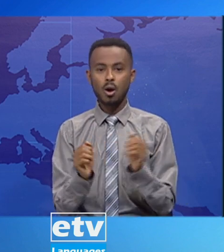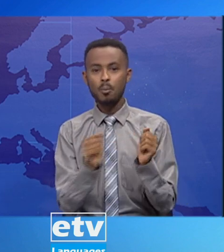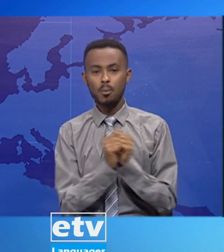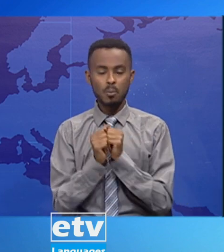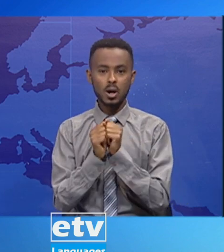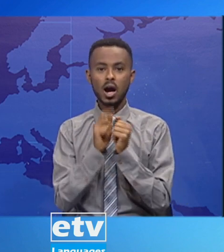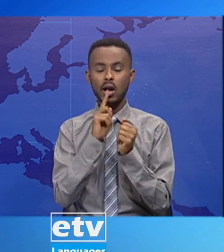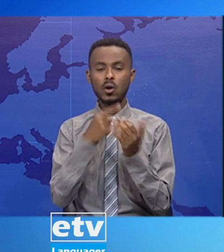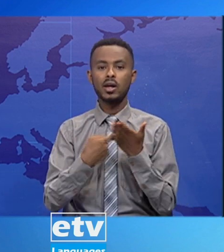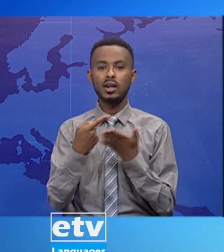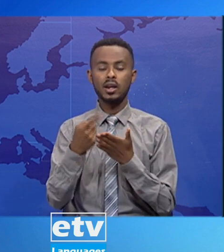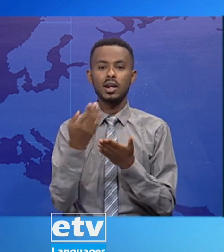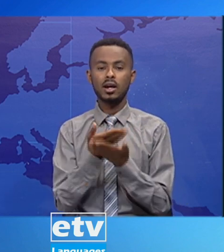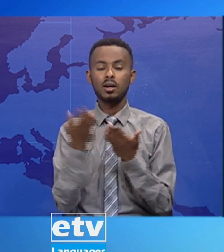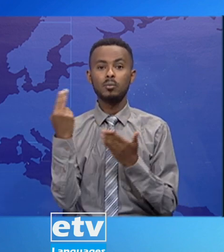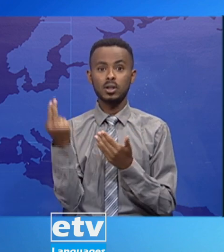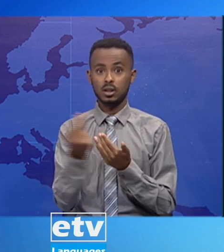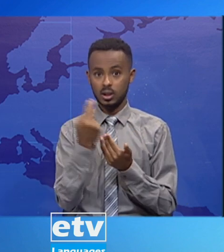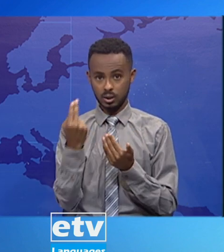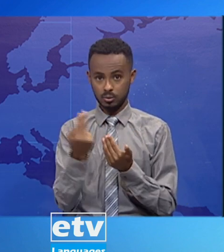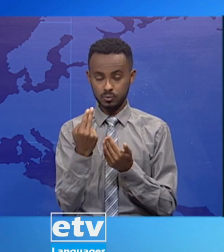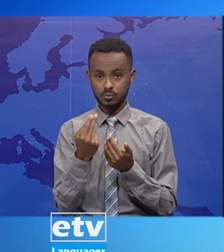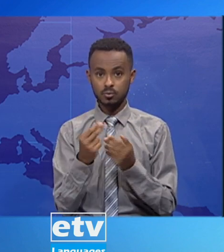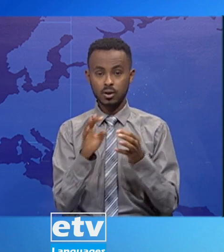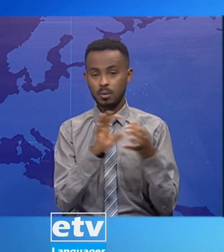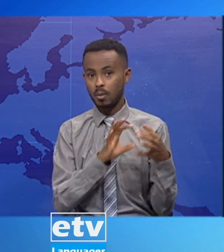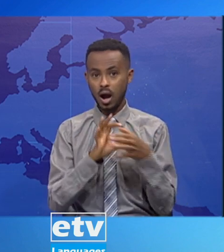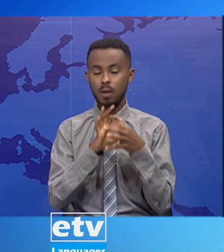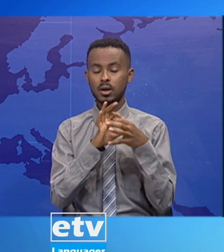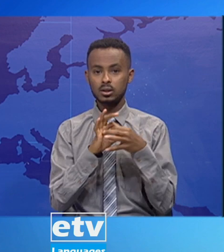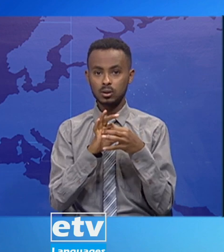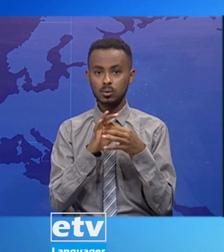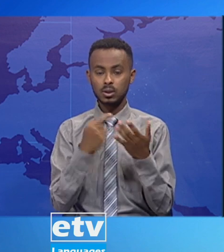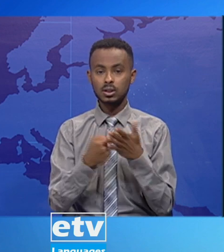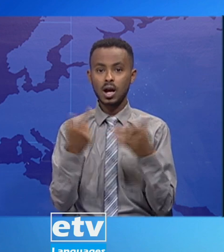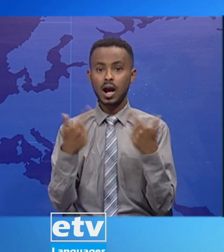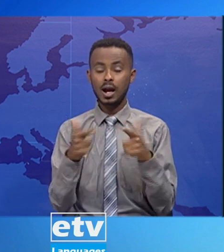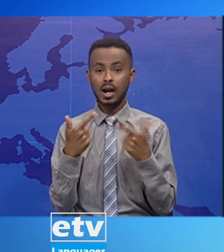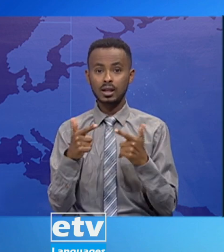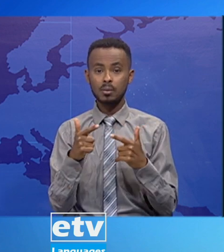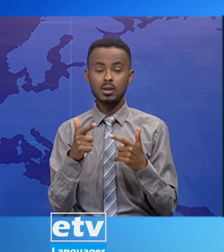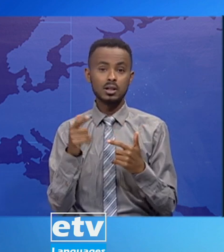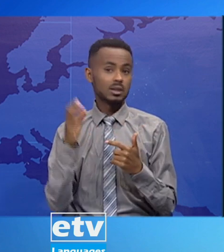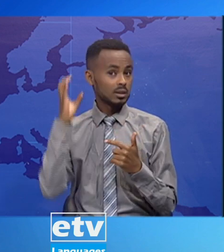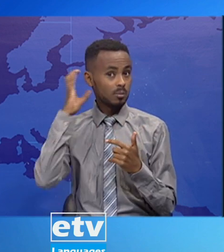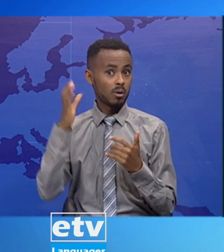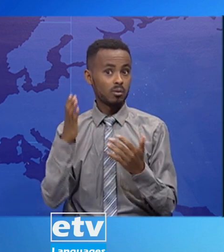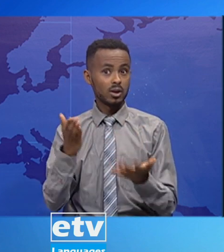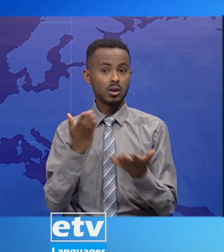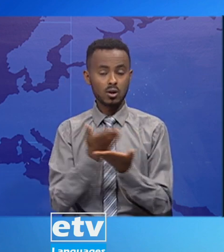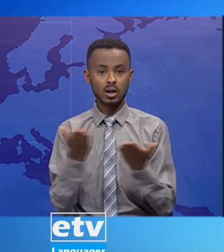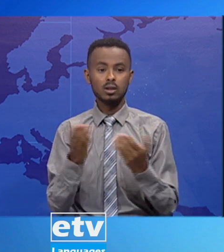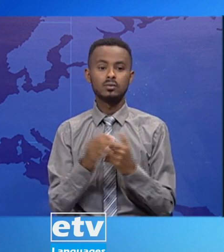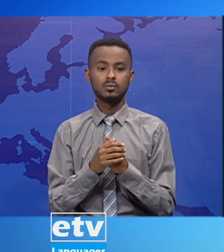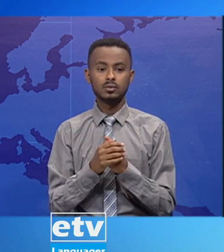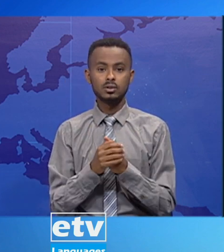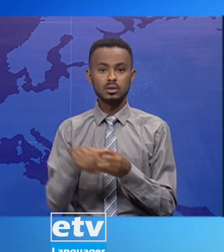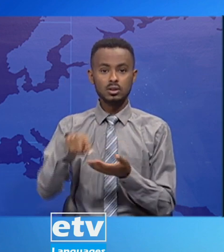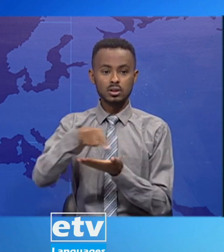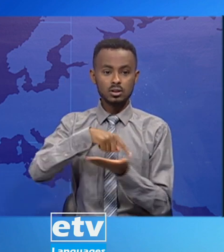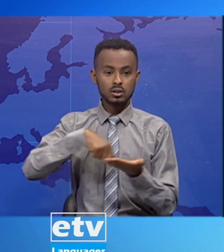አሁን ይሄን ነገር የምንጠቀመው ህብረተሰቡ በዚህ አጋጣሚ ፊል እንዲሰማው መፈልገው